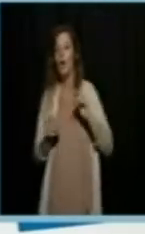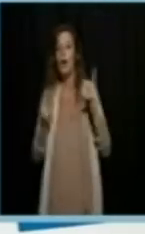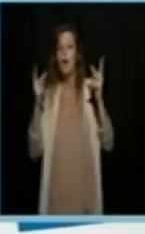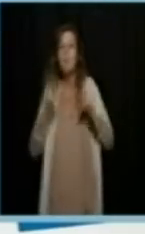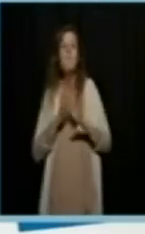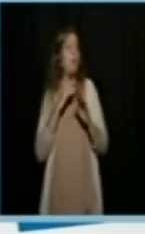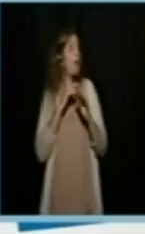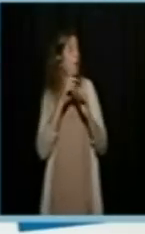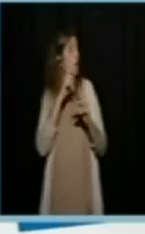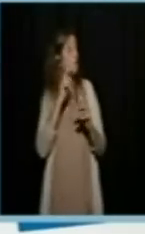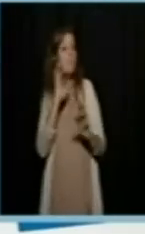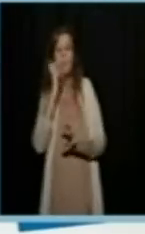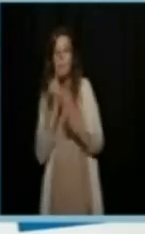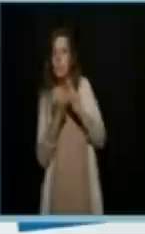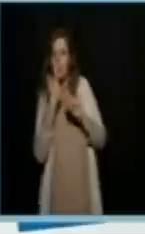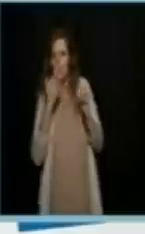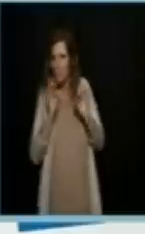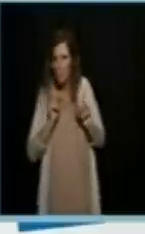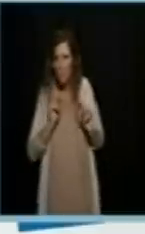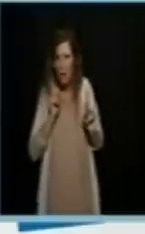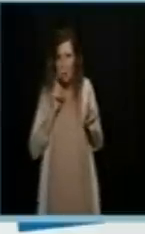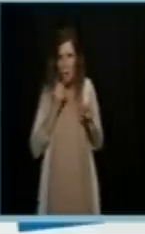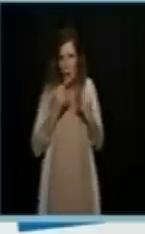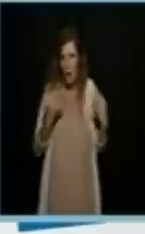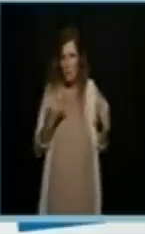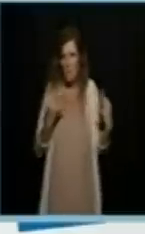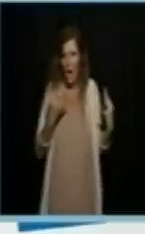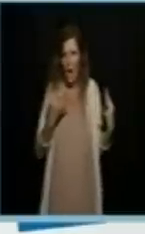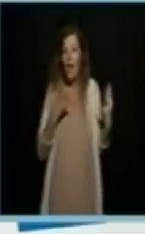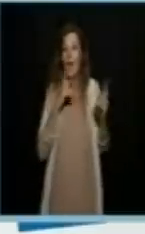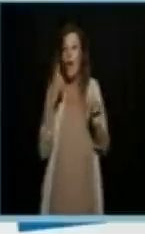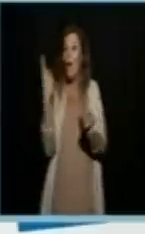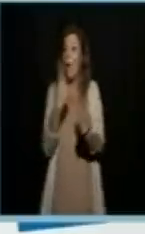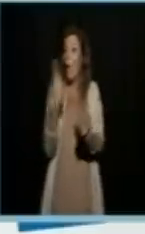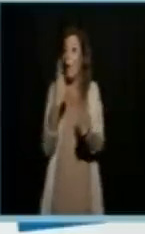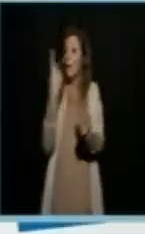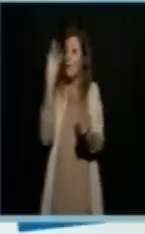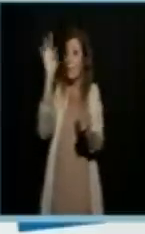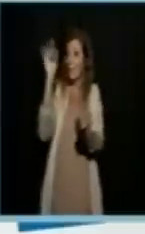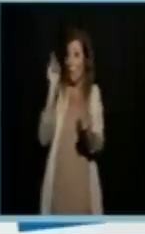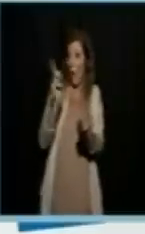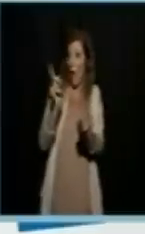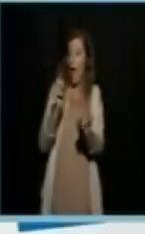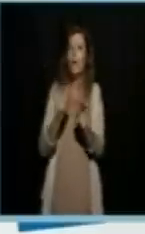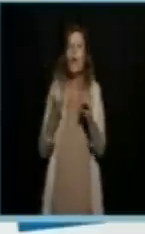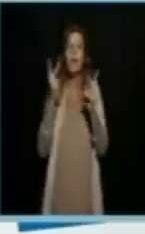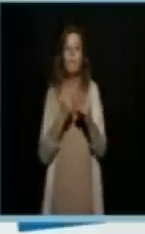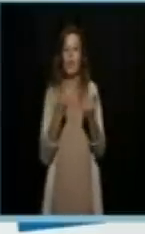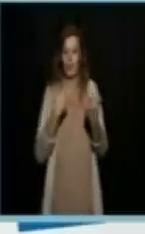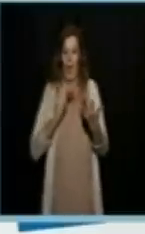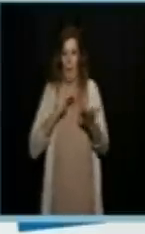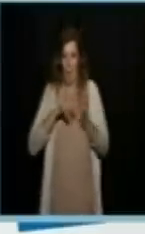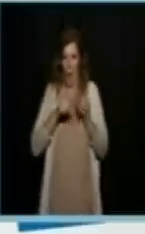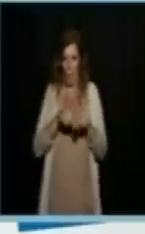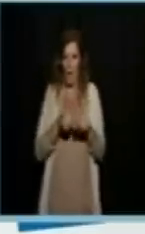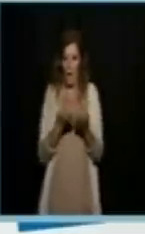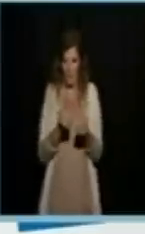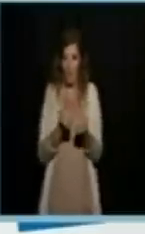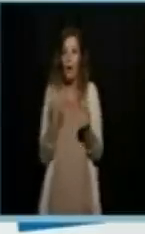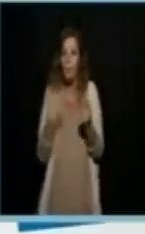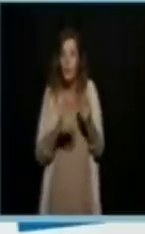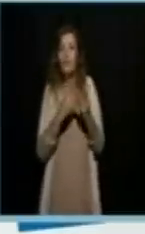nulla di particolare questa antenna. Il fatto è che semplicemente era una soluzione vera, una soluzione concreta che ha risolto un